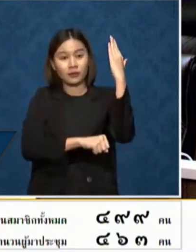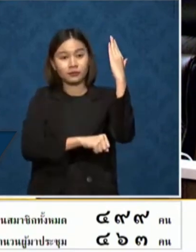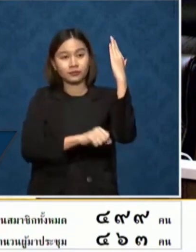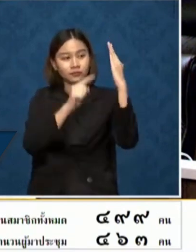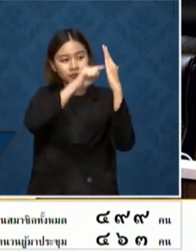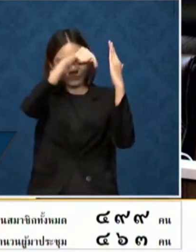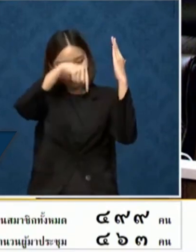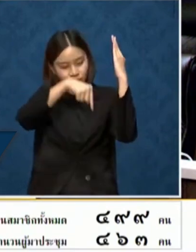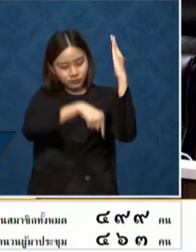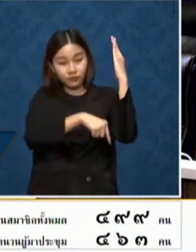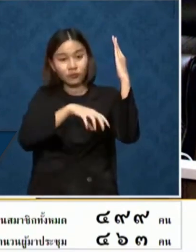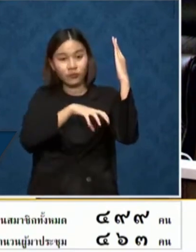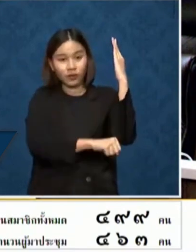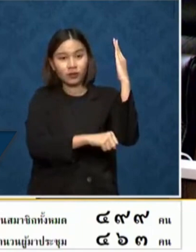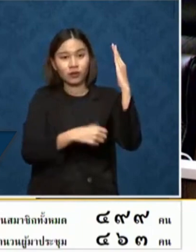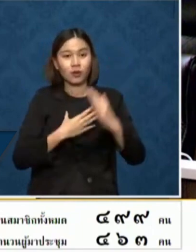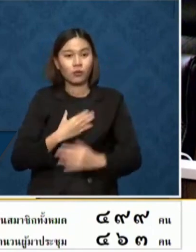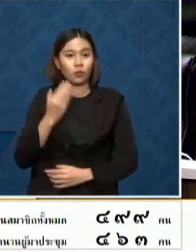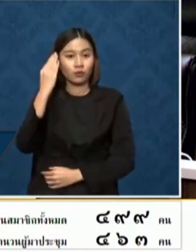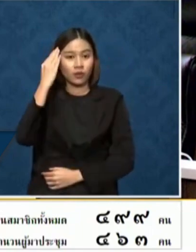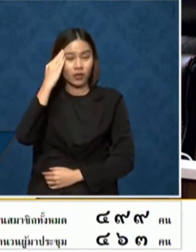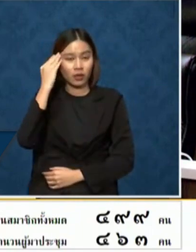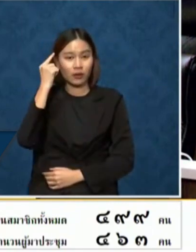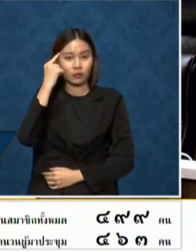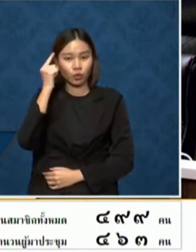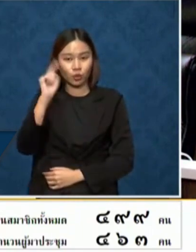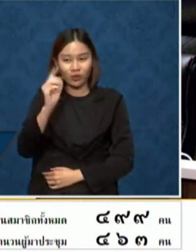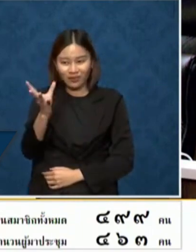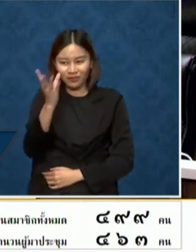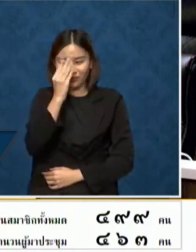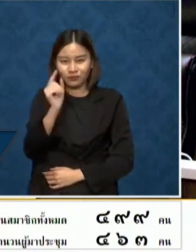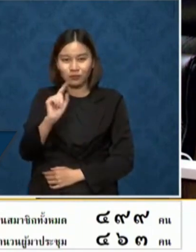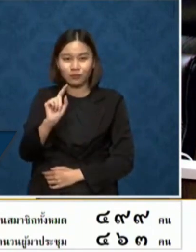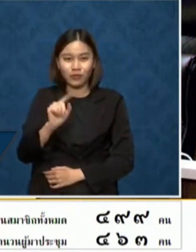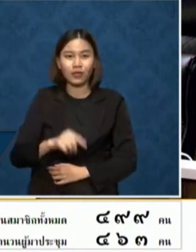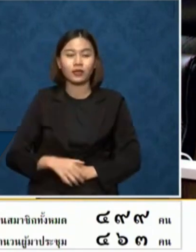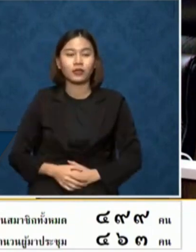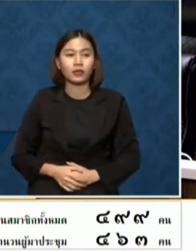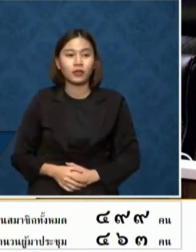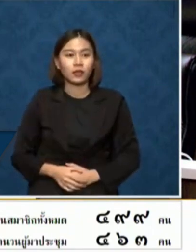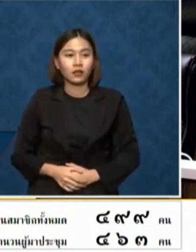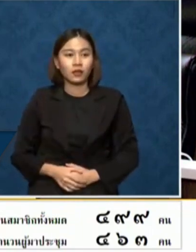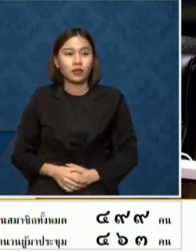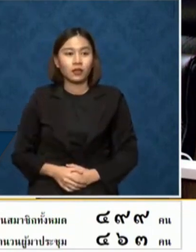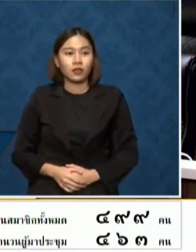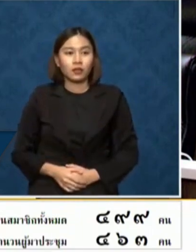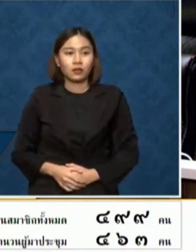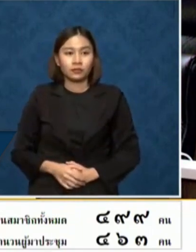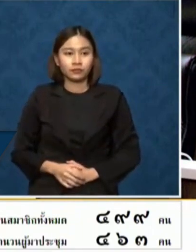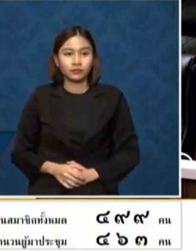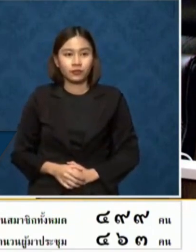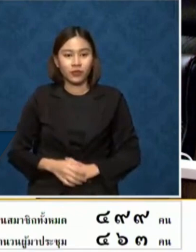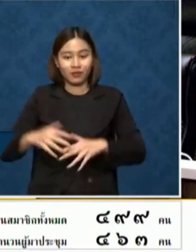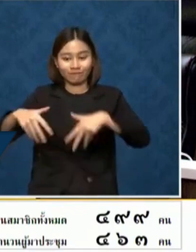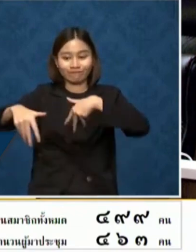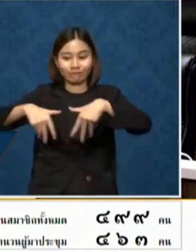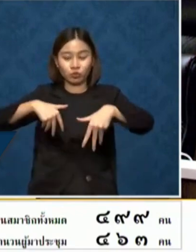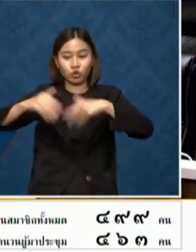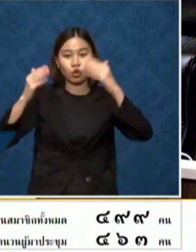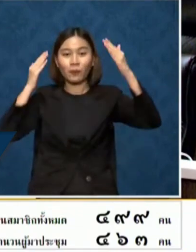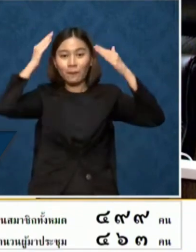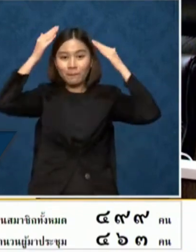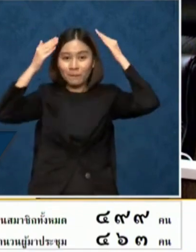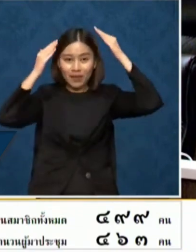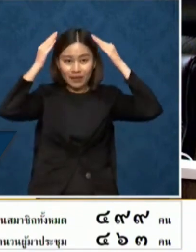สงขลาสิ่งที่ผมได้รับรู้และได้เห็นก็คือการที่ชาวมาเลเซีย